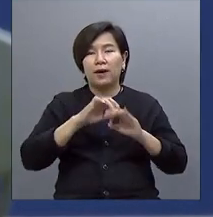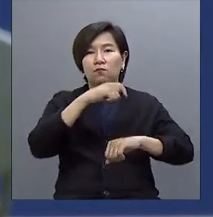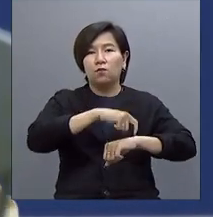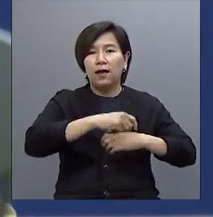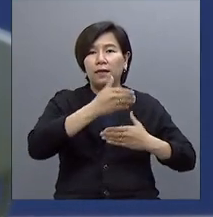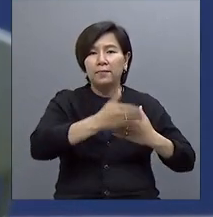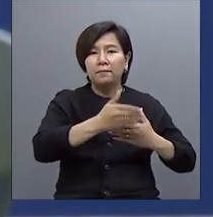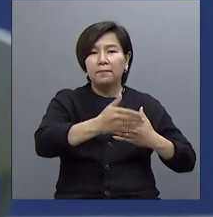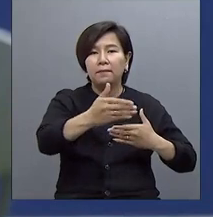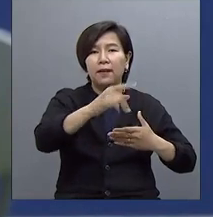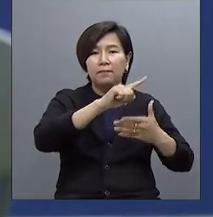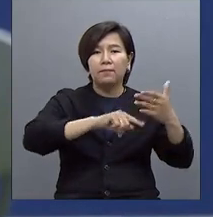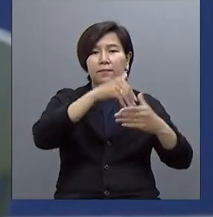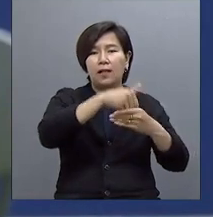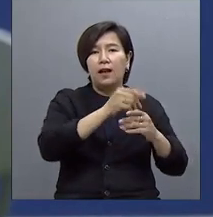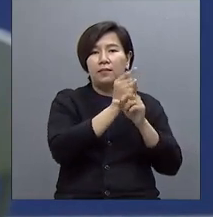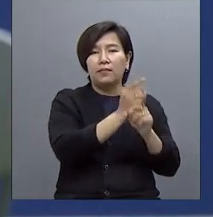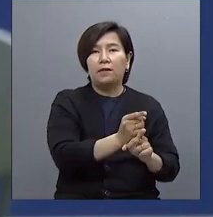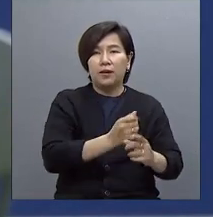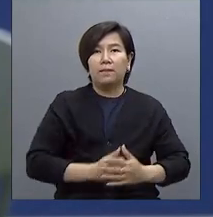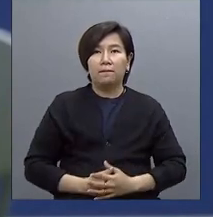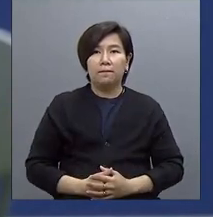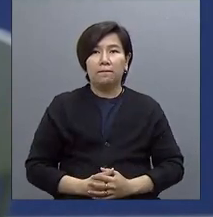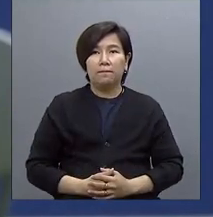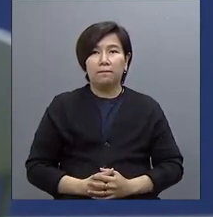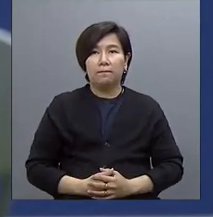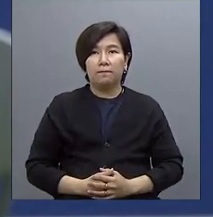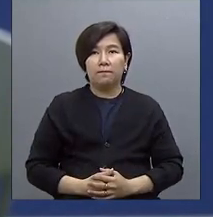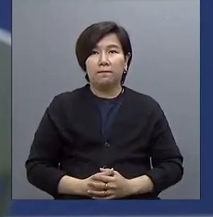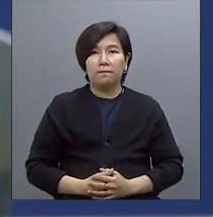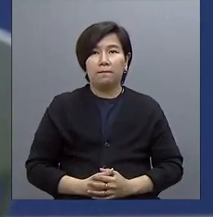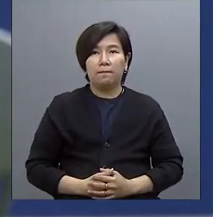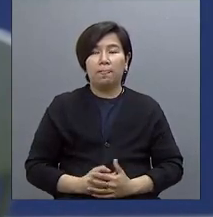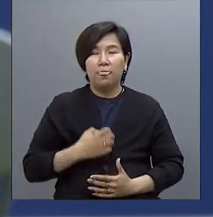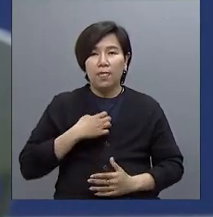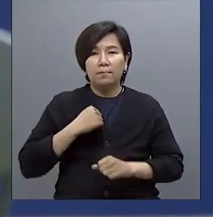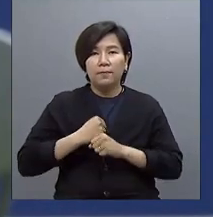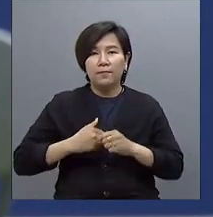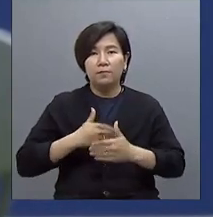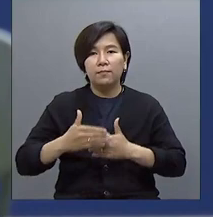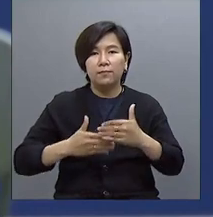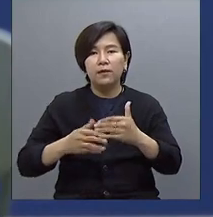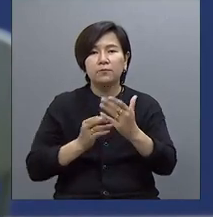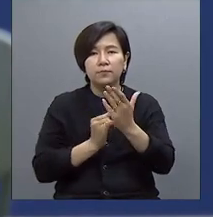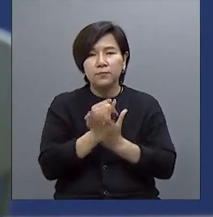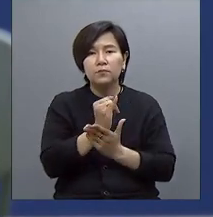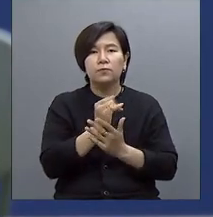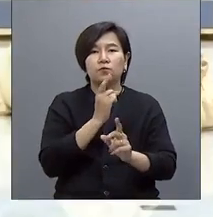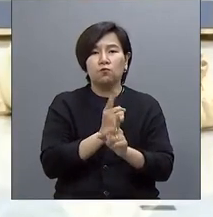การเลือกตั้งนั่นแหละนะเราก็ตั้งหลักวันนี้ก่อนแล้วกันนะครับผมก็อยากทุกอย่างเดินหน้าไปตามสิ่งที่ไม่ควรจะเป็นนะ